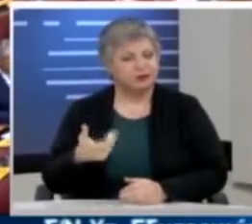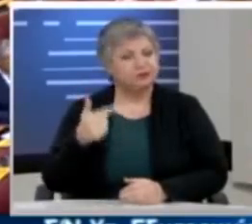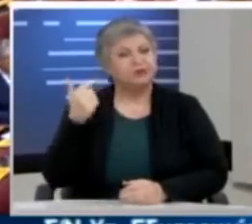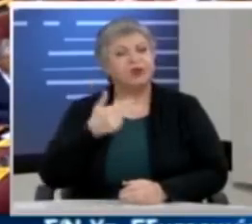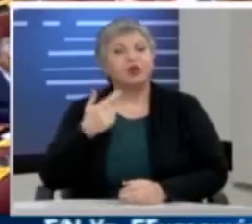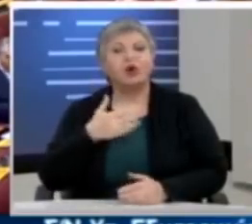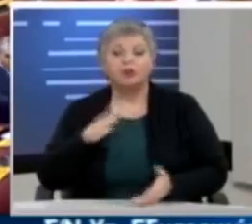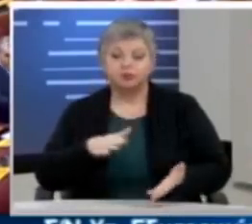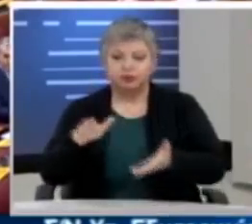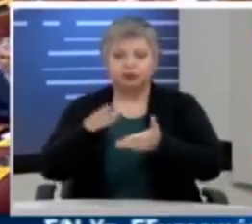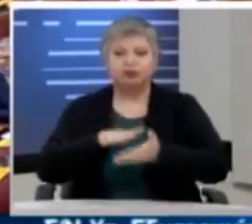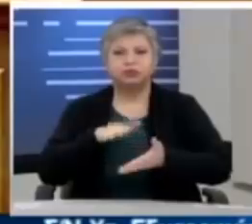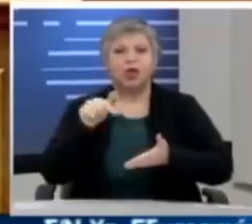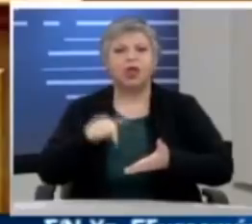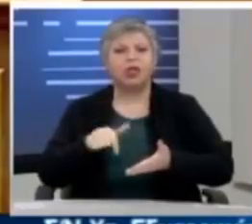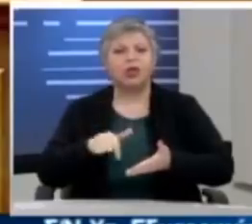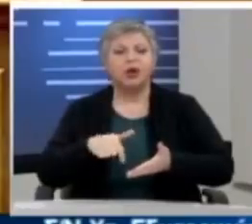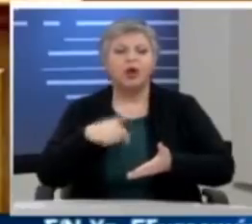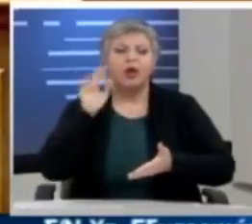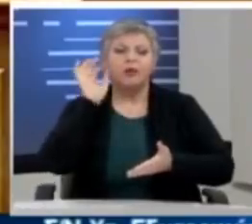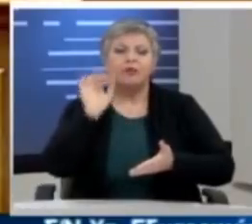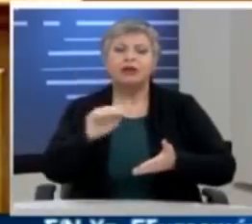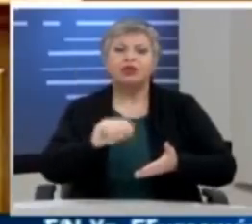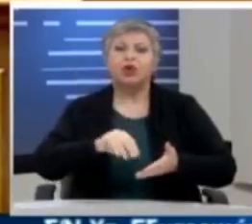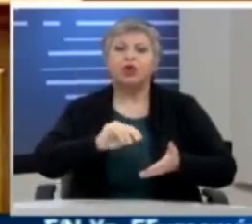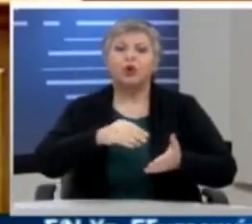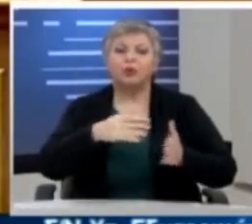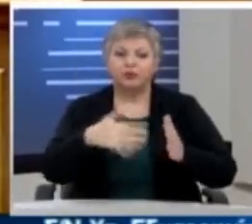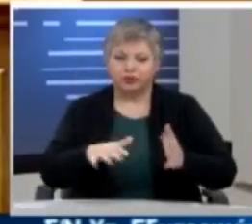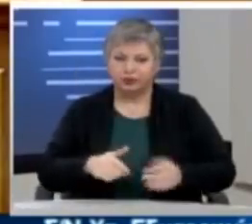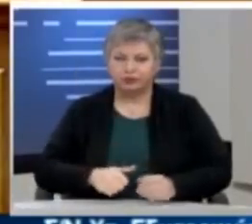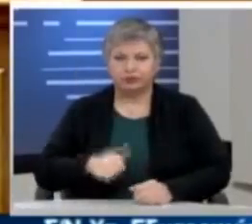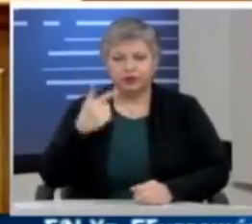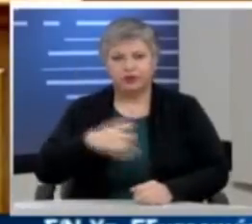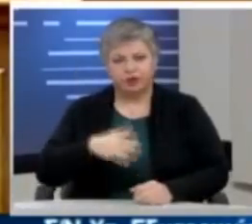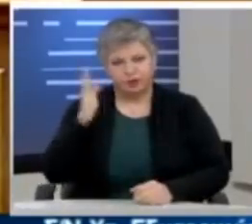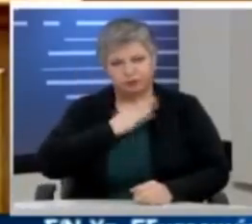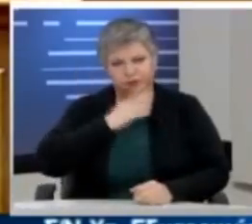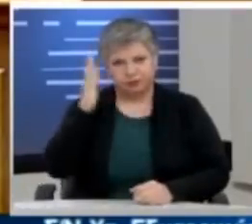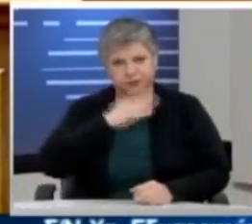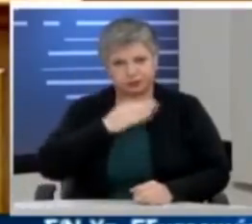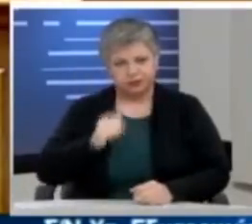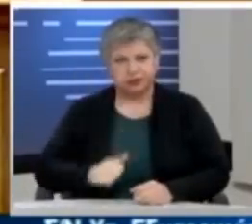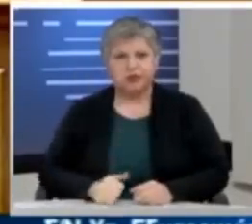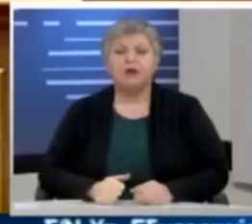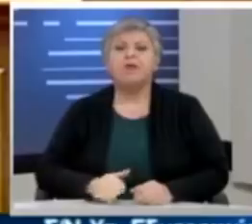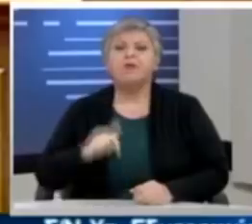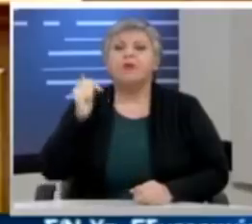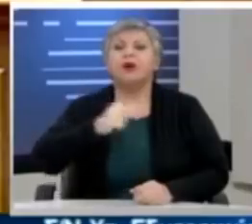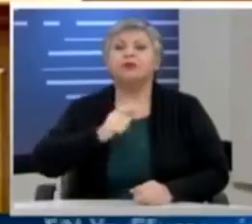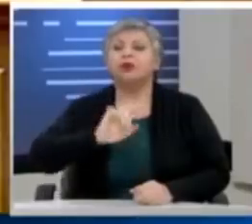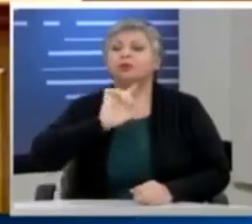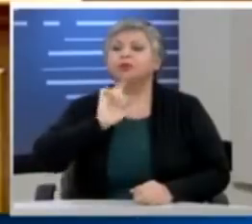Βουλή είναι μια επέσχυντη συμφωνία, μια συμφωνία κατά παραγγελία